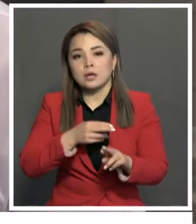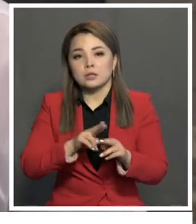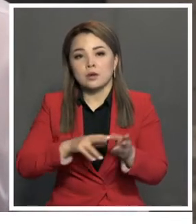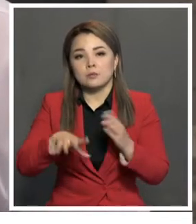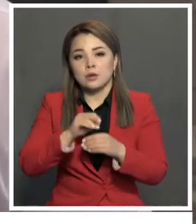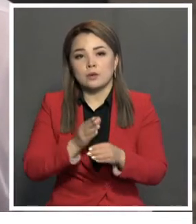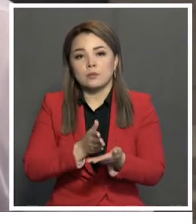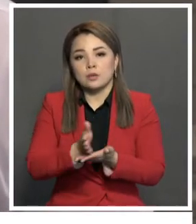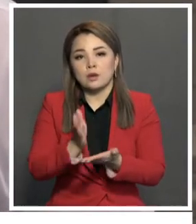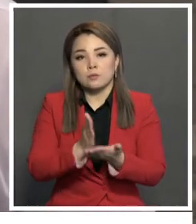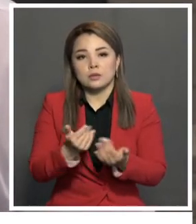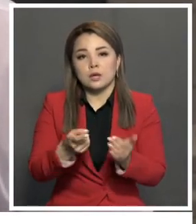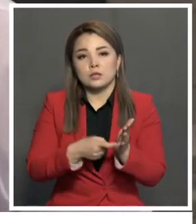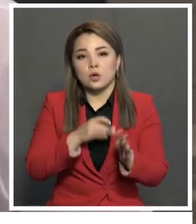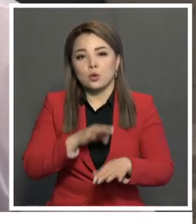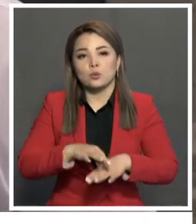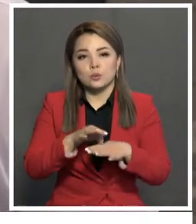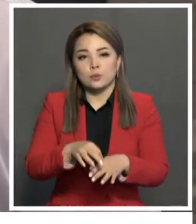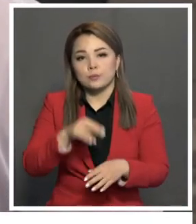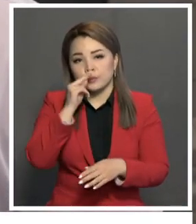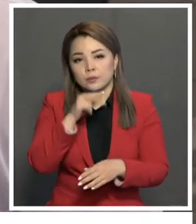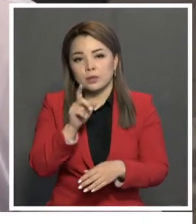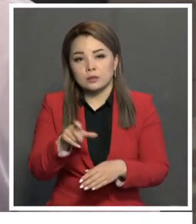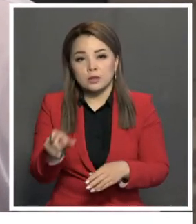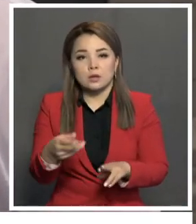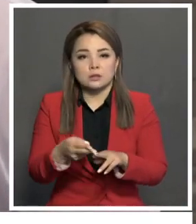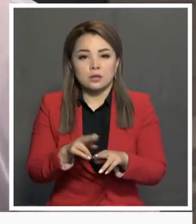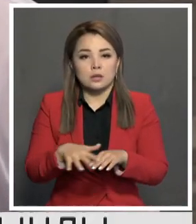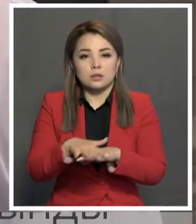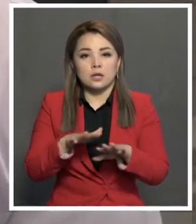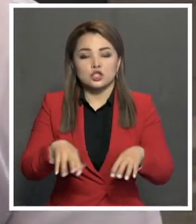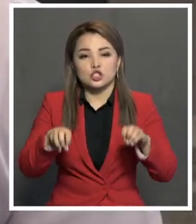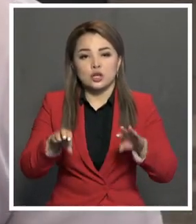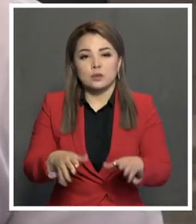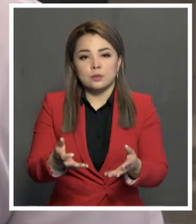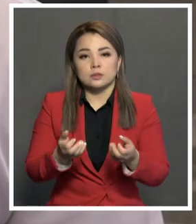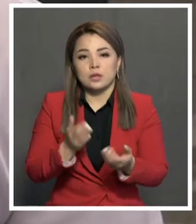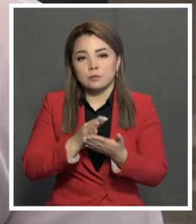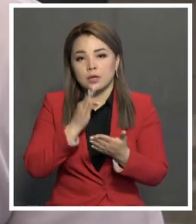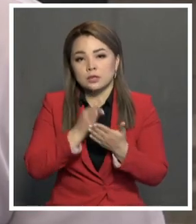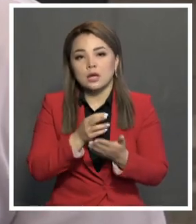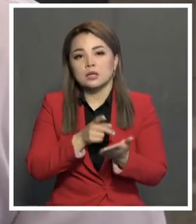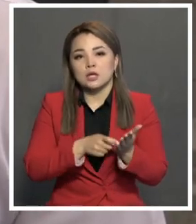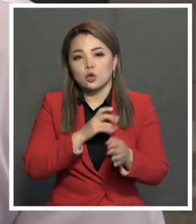жіберген. Мамандандырылған тергеу соты күдіктілерді қамауға алу жөнінде шешім шығарды. Тергеу жалғасып жатыр.